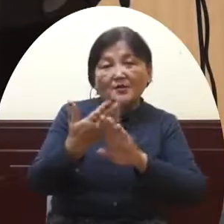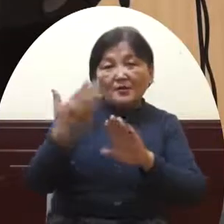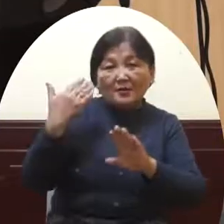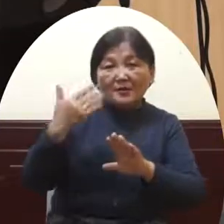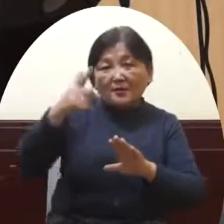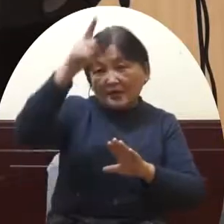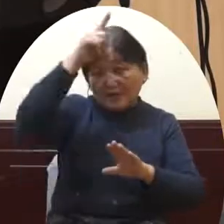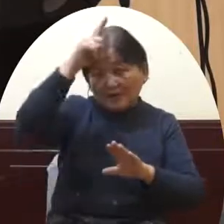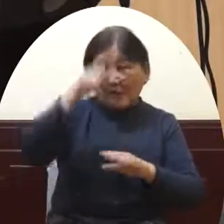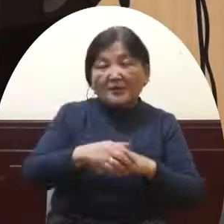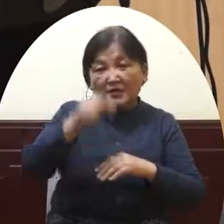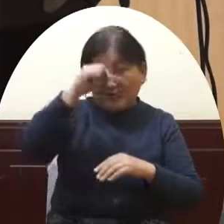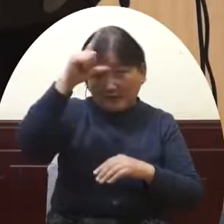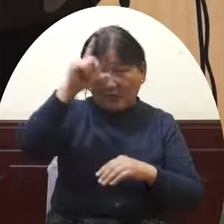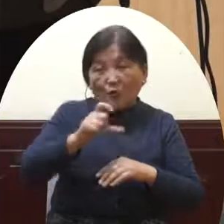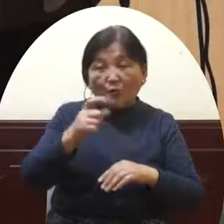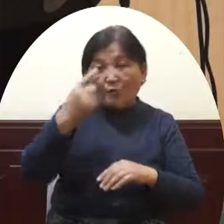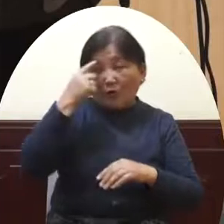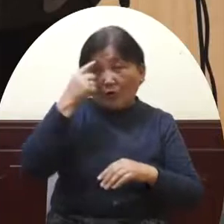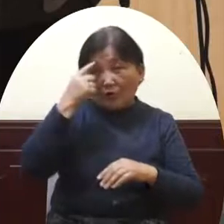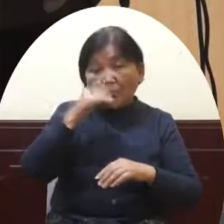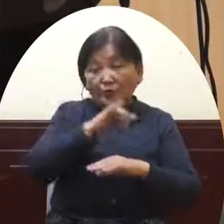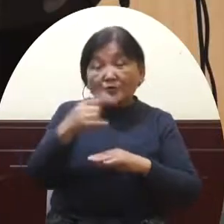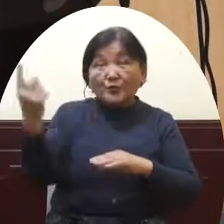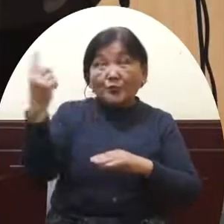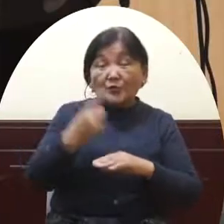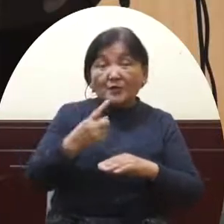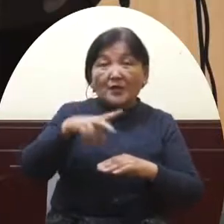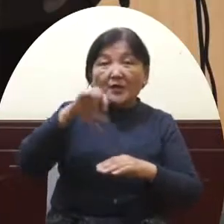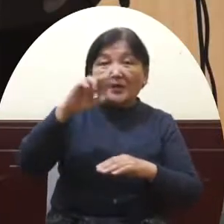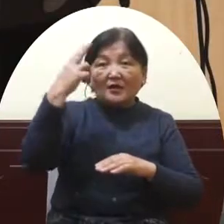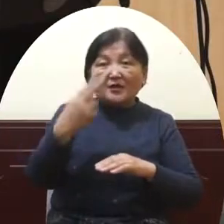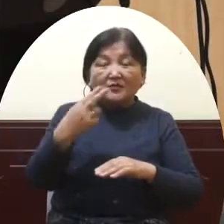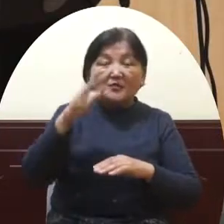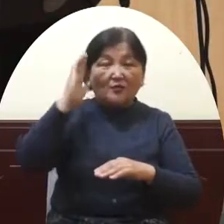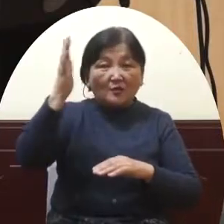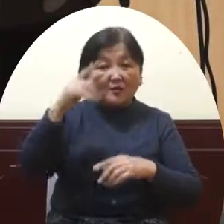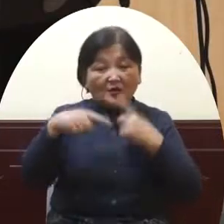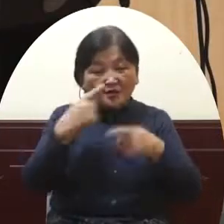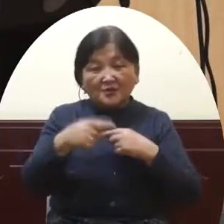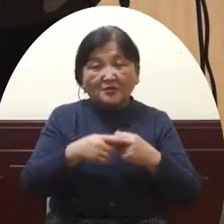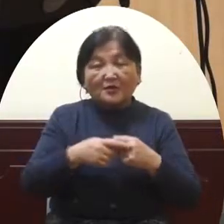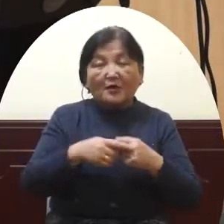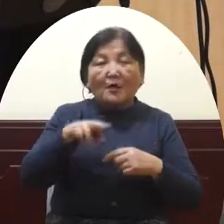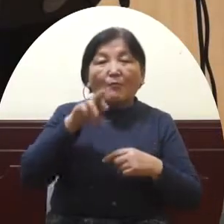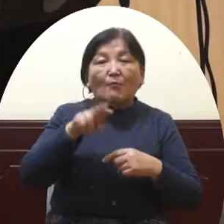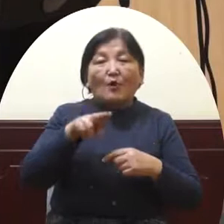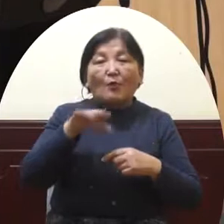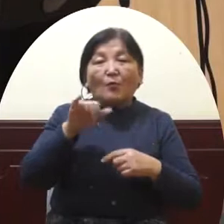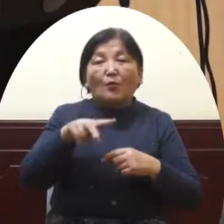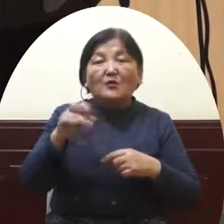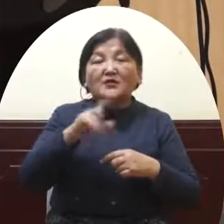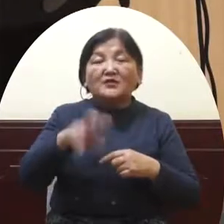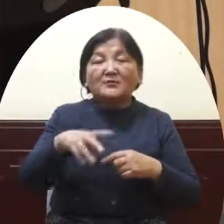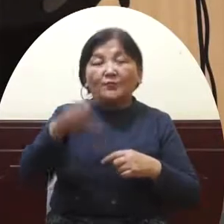профессор манай сургуульд ирж лекц өгсөн. Тэрэн дээр яг нь популизм зүүн Европ орнуудад хэрхэн идэвхжээд байгаа тухай.